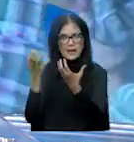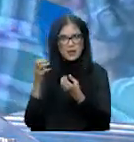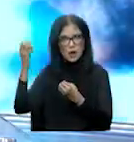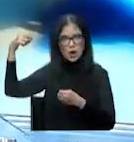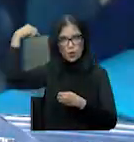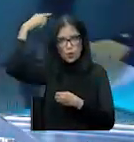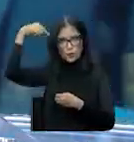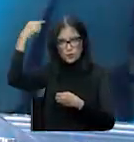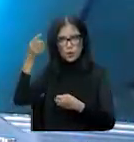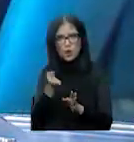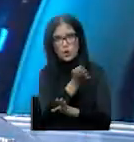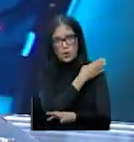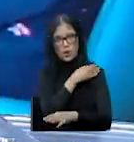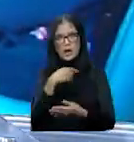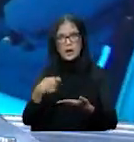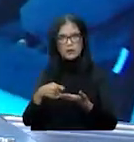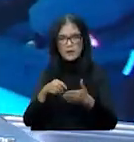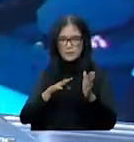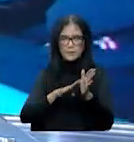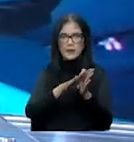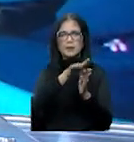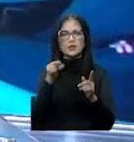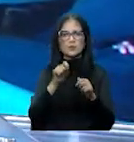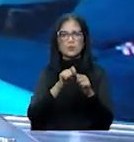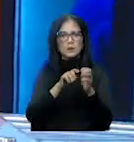apresiasi kepada karyawan yang memajukan